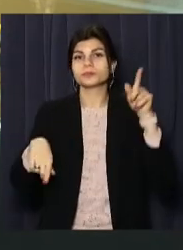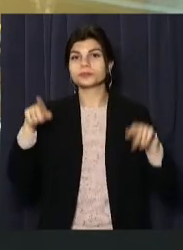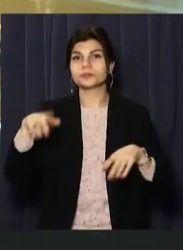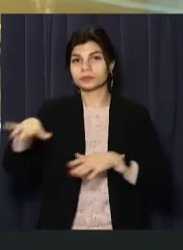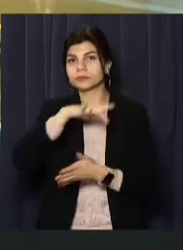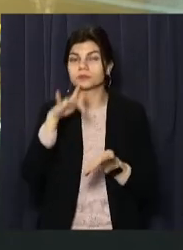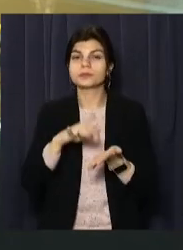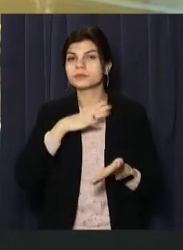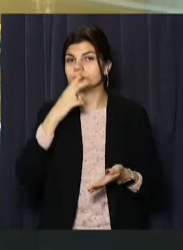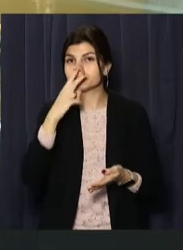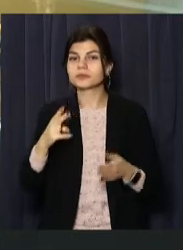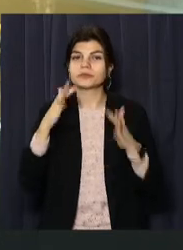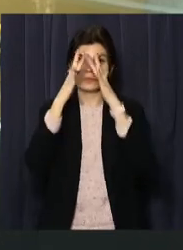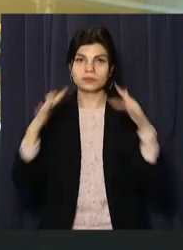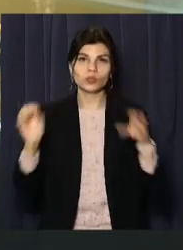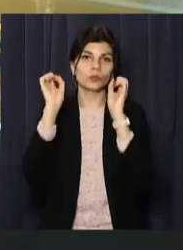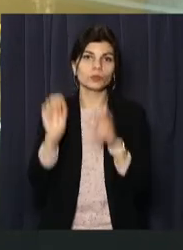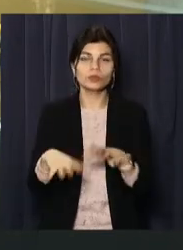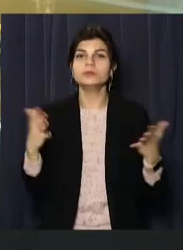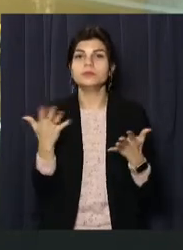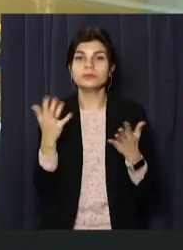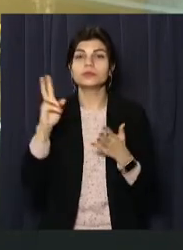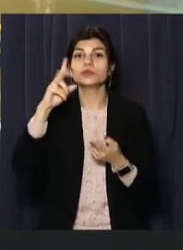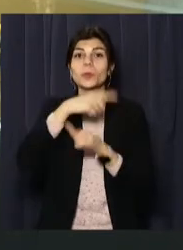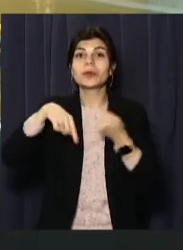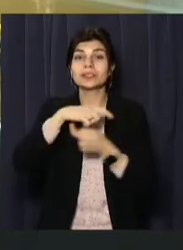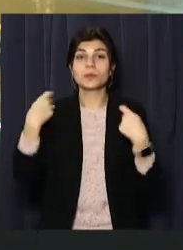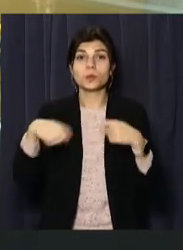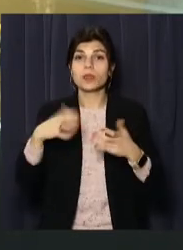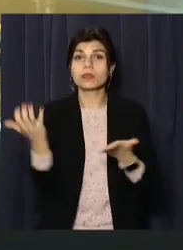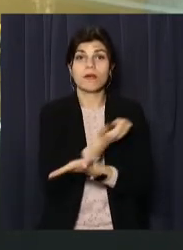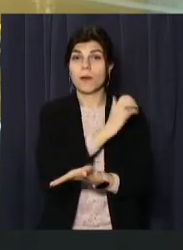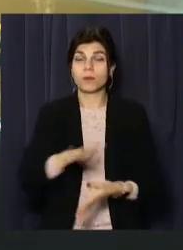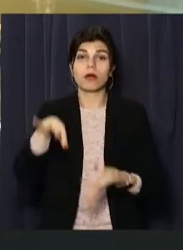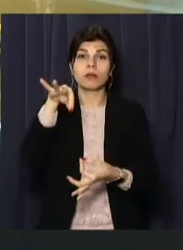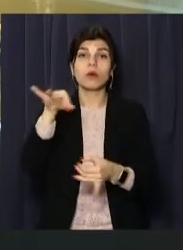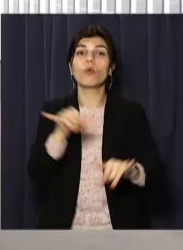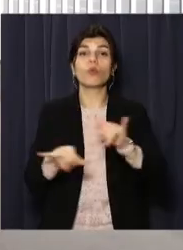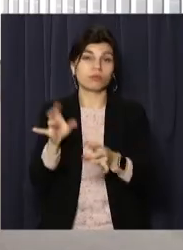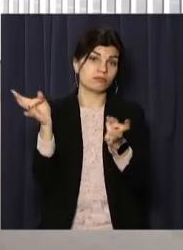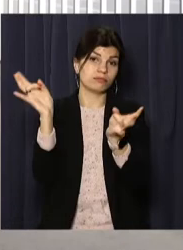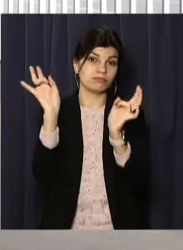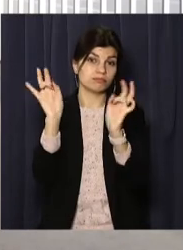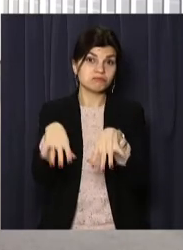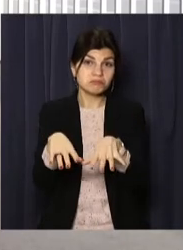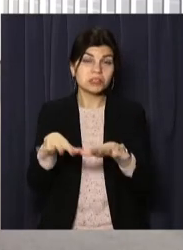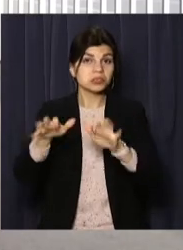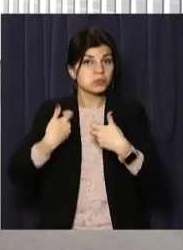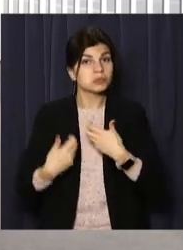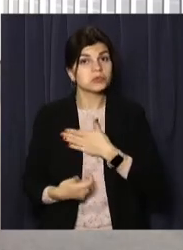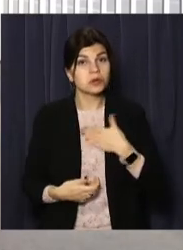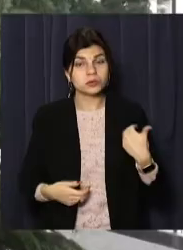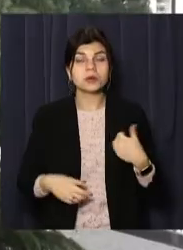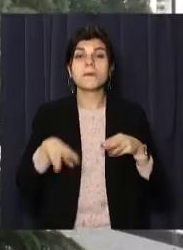міста можна побачити покинуті ялинки, які підприємцям не вдалося продати. Тож їх залишили просто неба. У